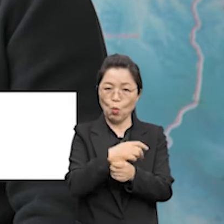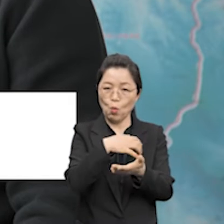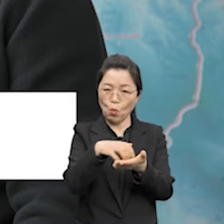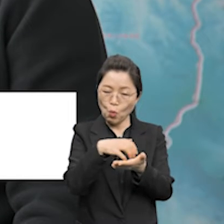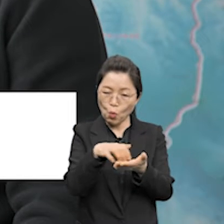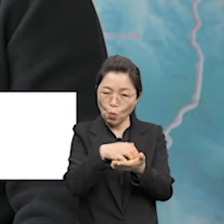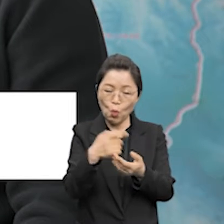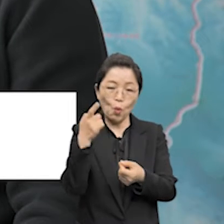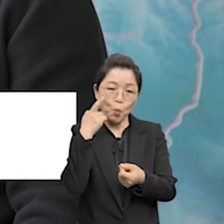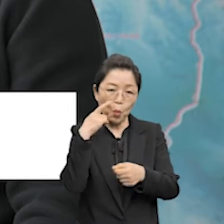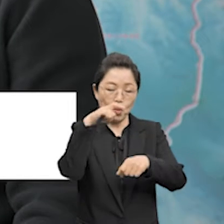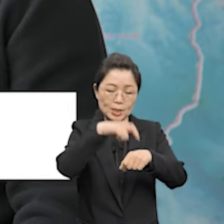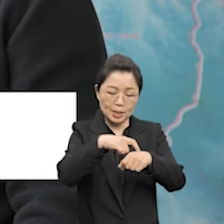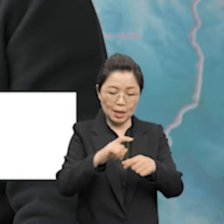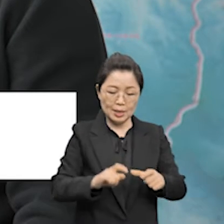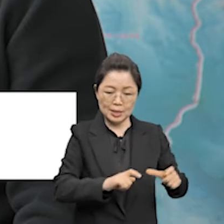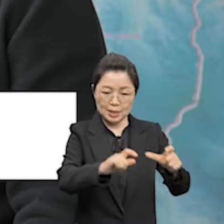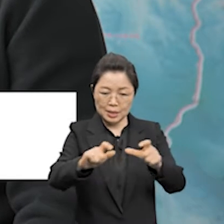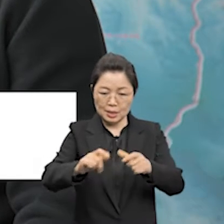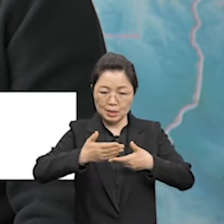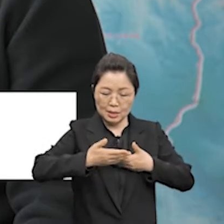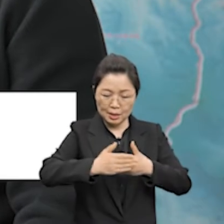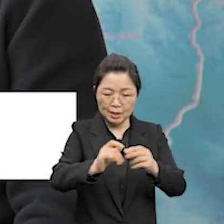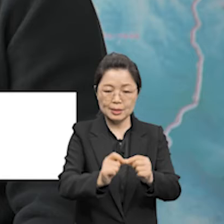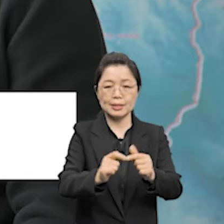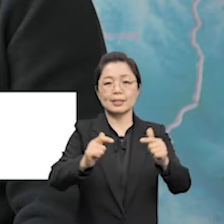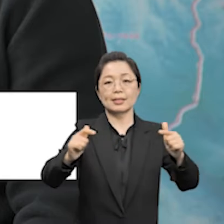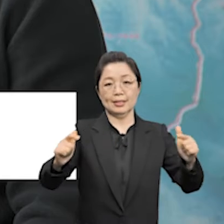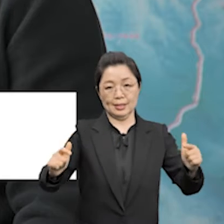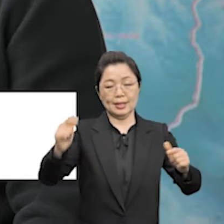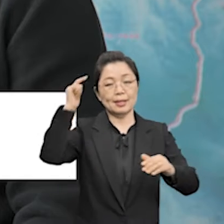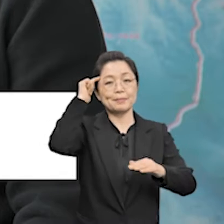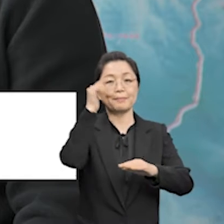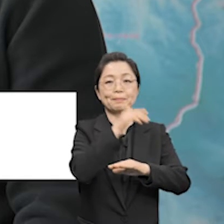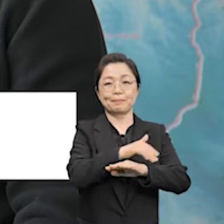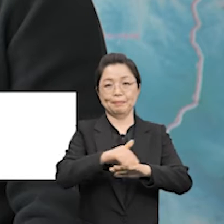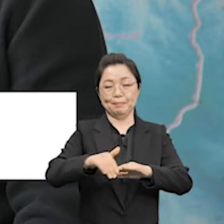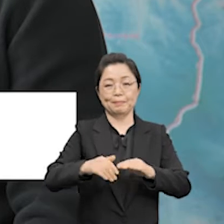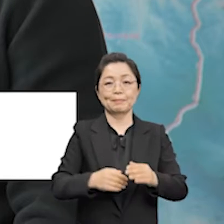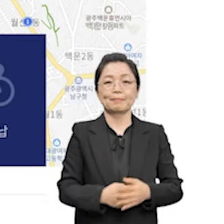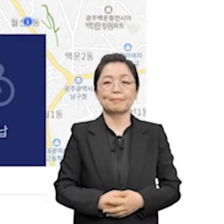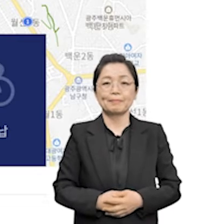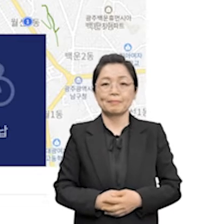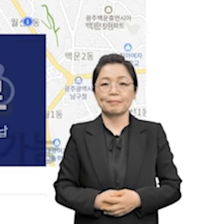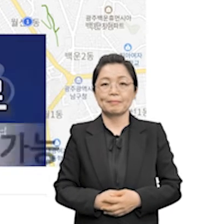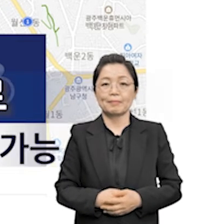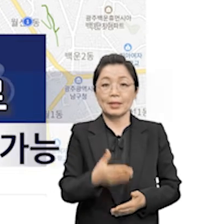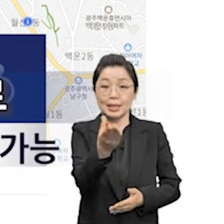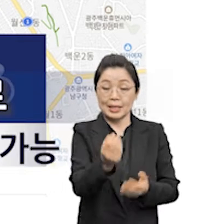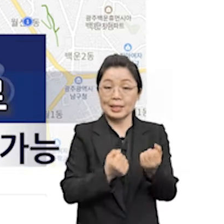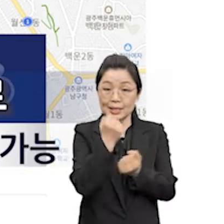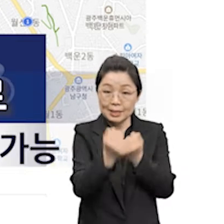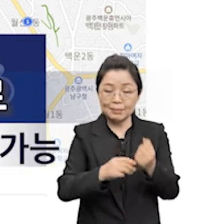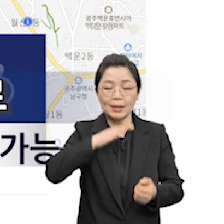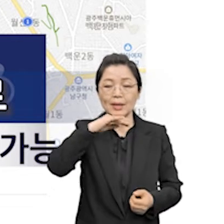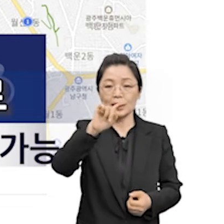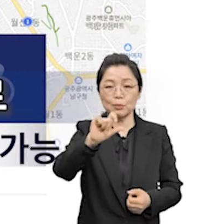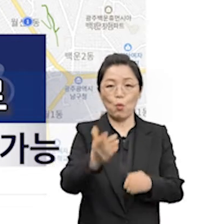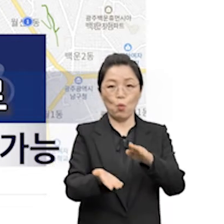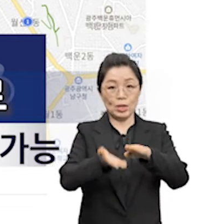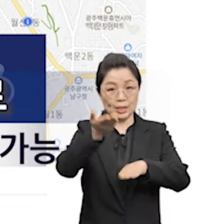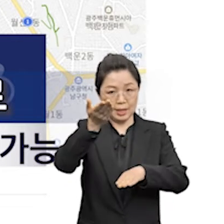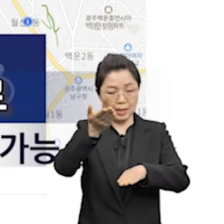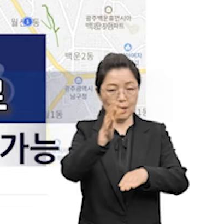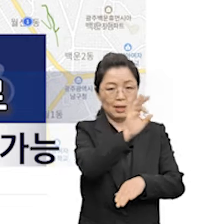수요 조사를 통해 운영 시간과 구역, 규모를 단계적으로 확장할 계획입니다. 타랑개는 15세